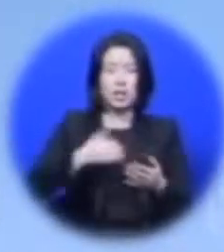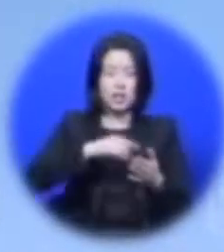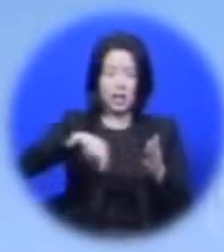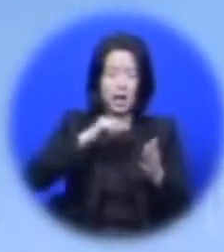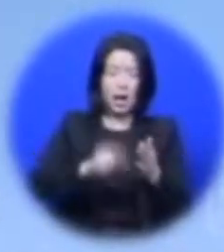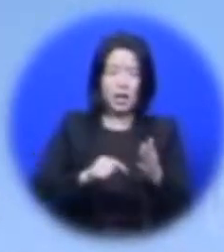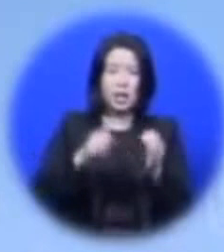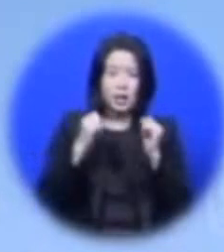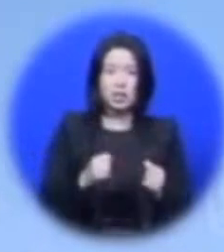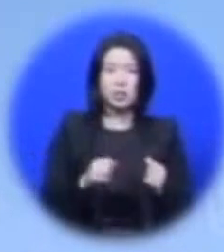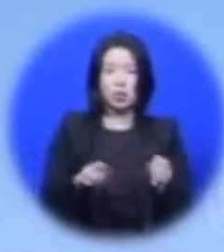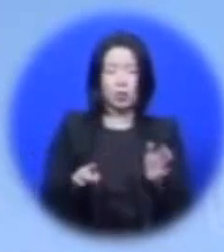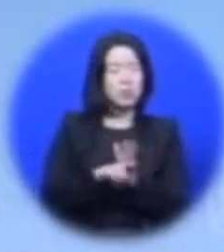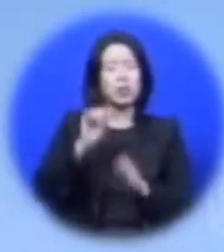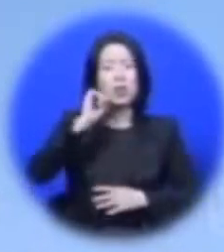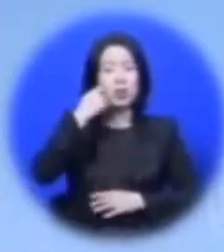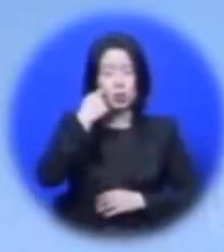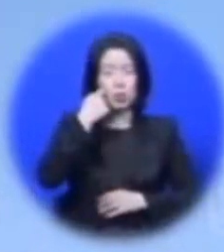저는 믿을 수가 없었어요.